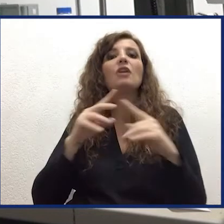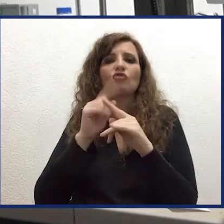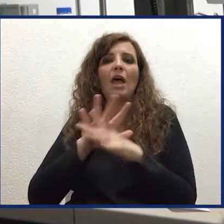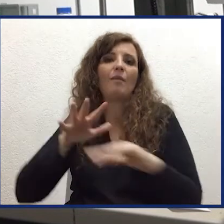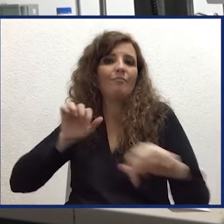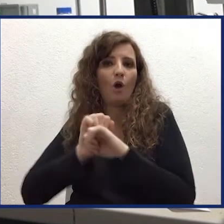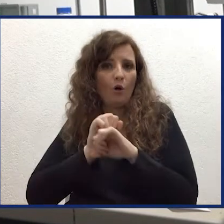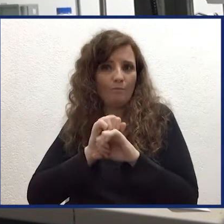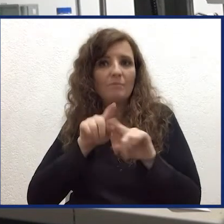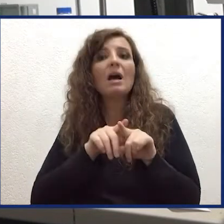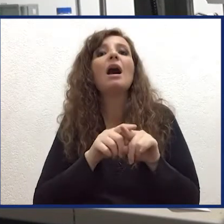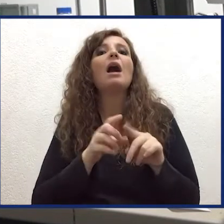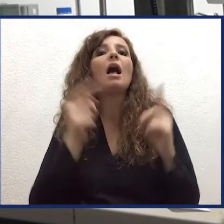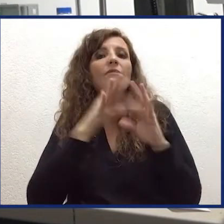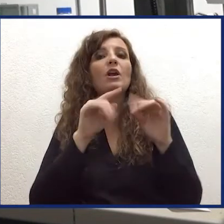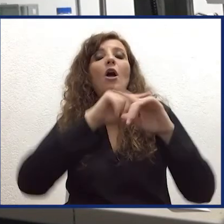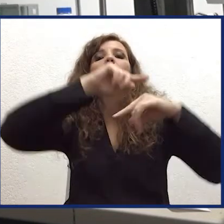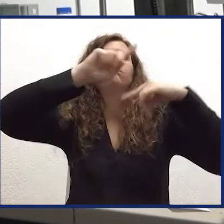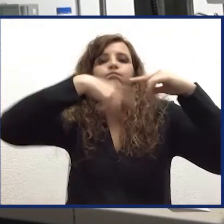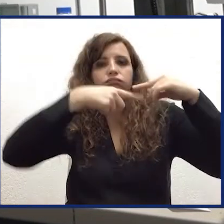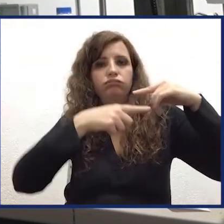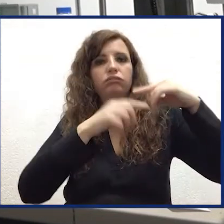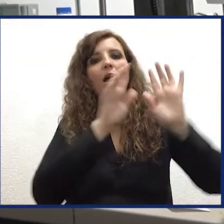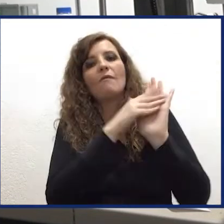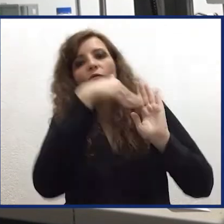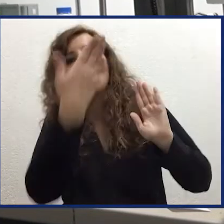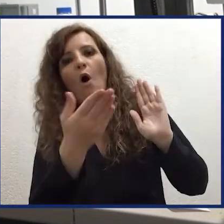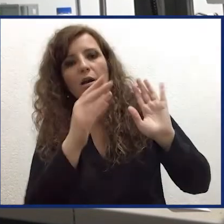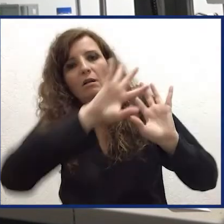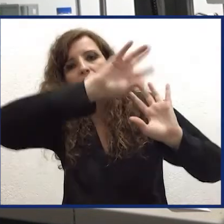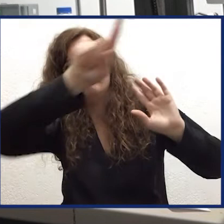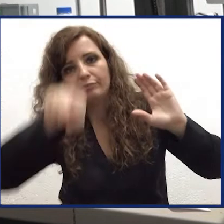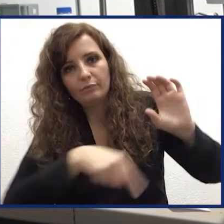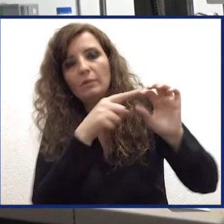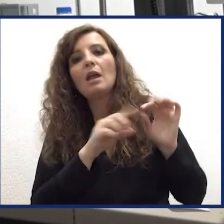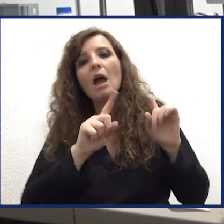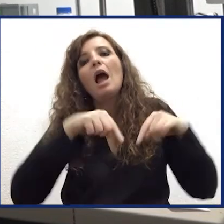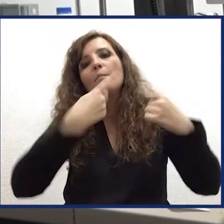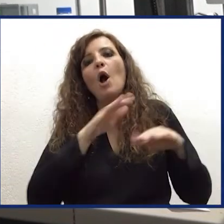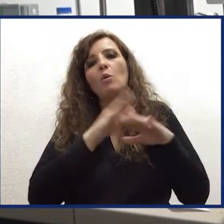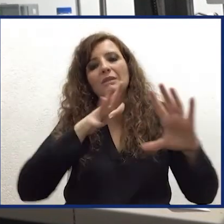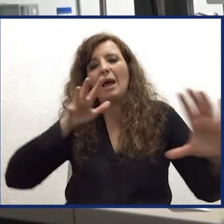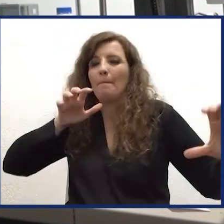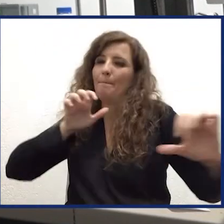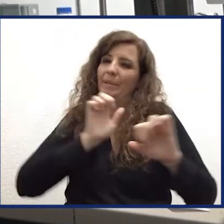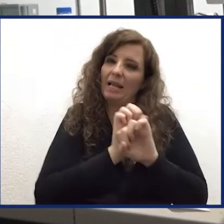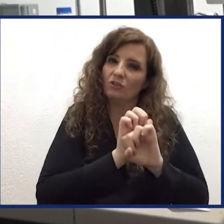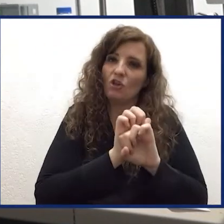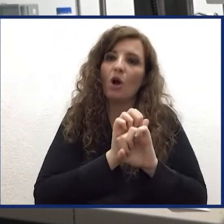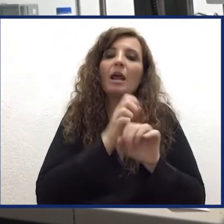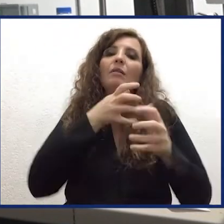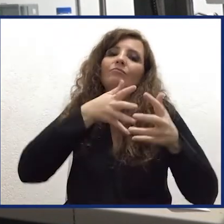e mediante una pompa la soluzione viene fatta ricircolare nella parte esterna e poi mediante l'applicazione di una